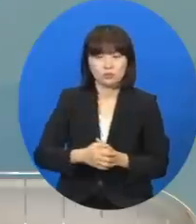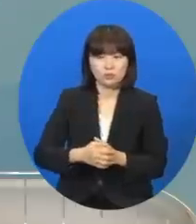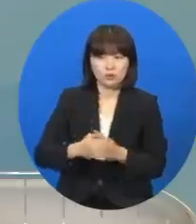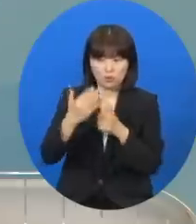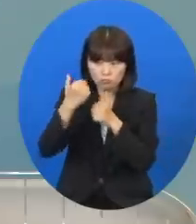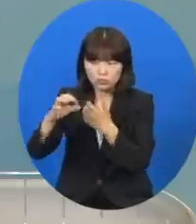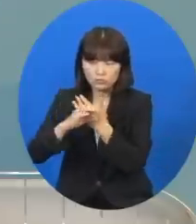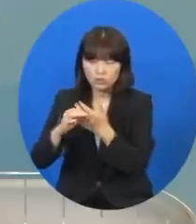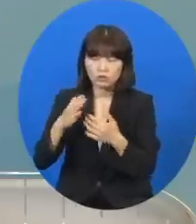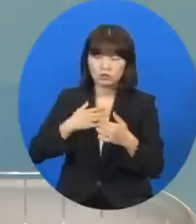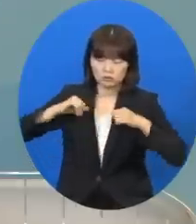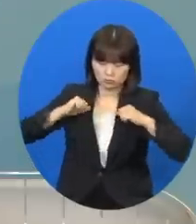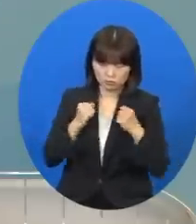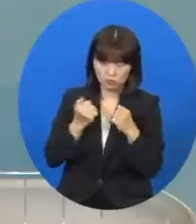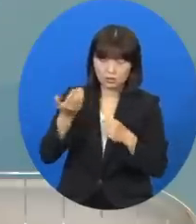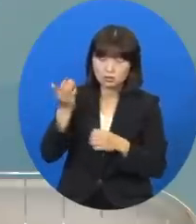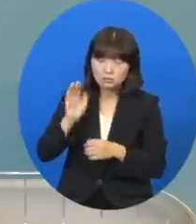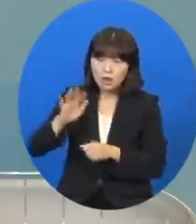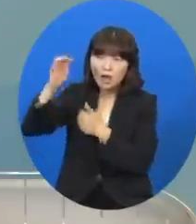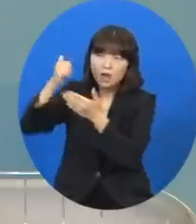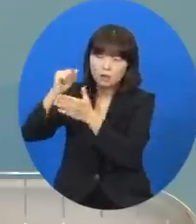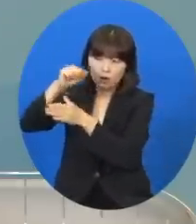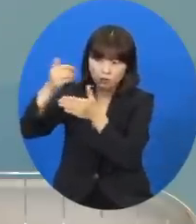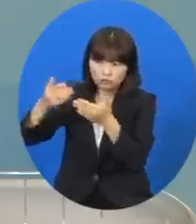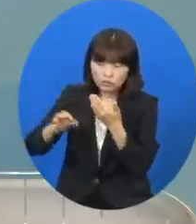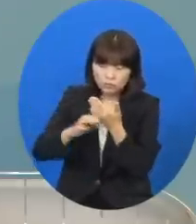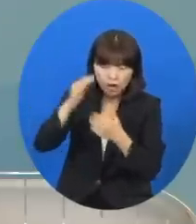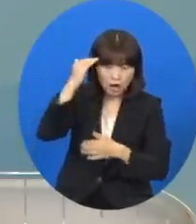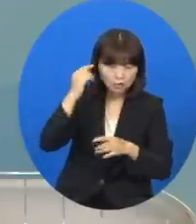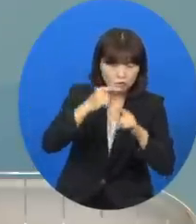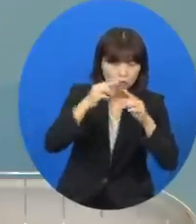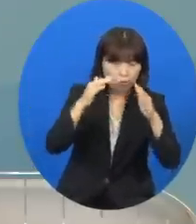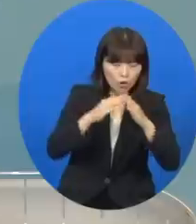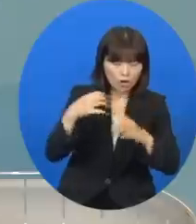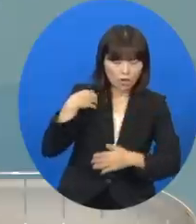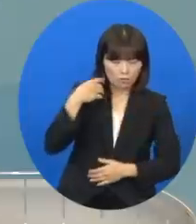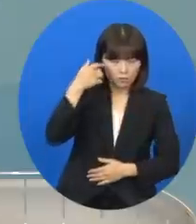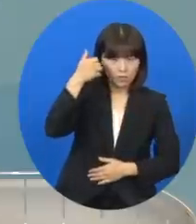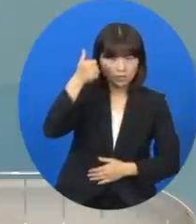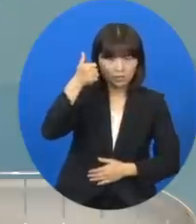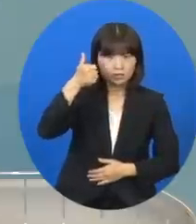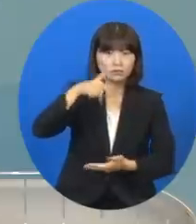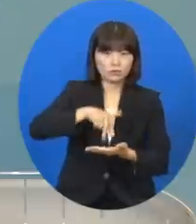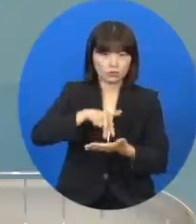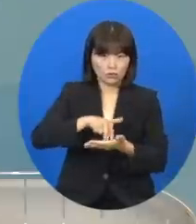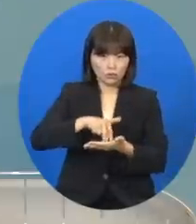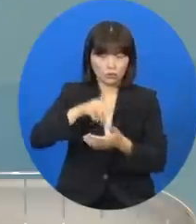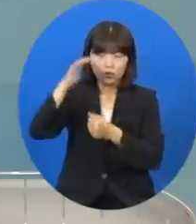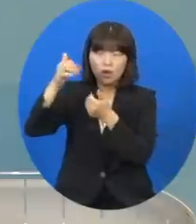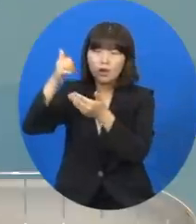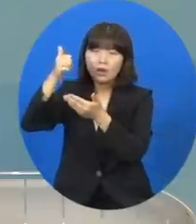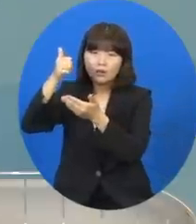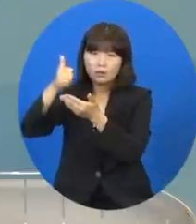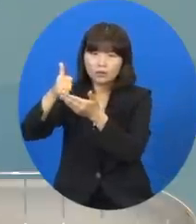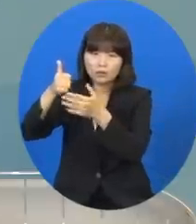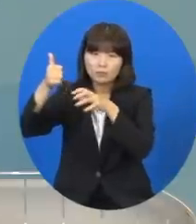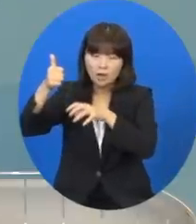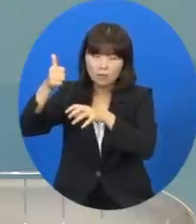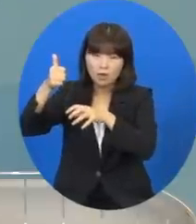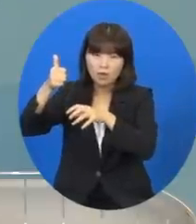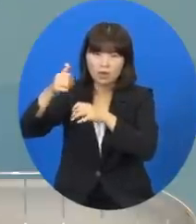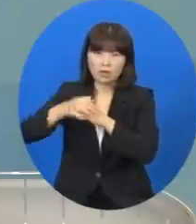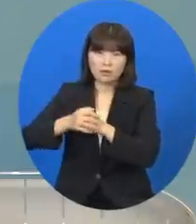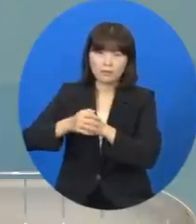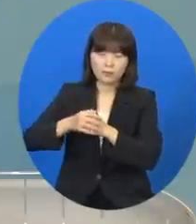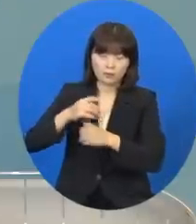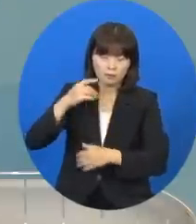가겠지만 허락하시면 한국교회 모태교회 담임 목사로서 하나님 앞에서 한번 뜻깊은 목회 발자취를